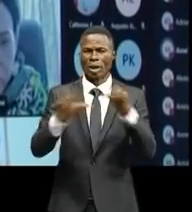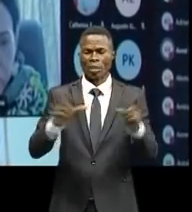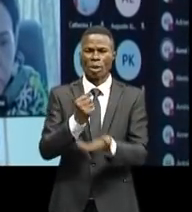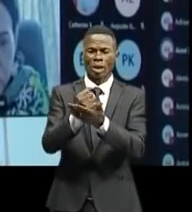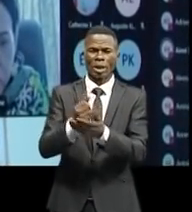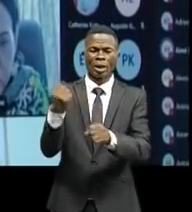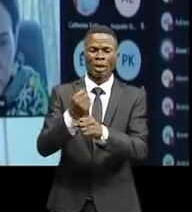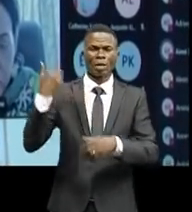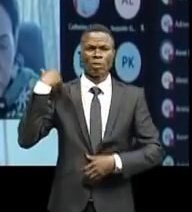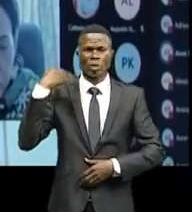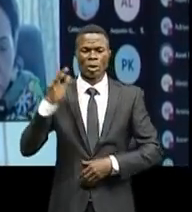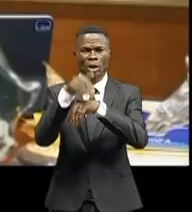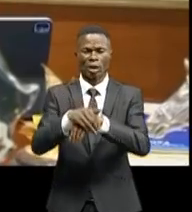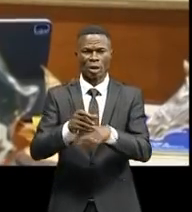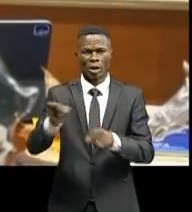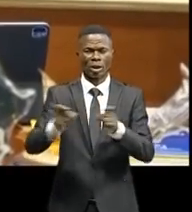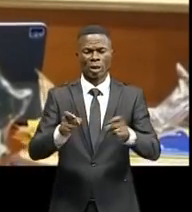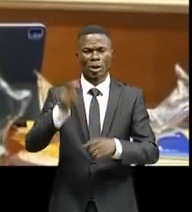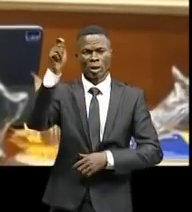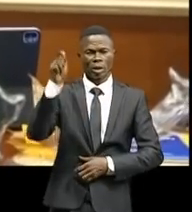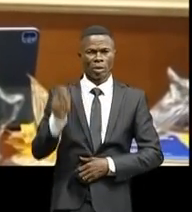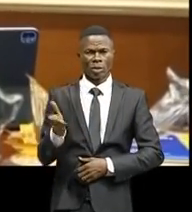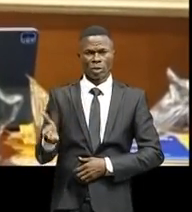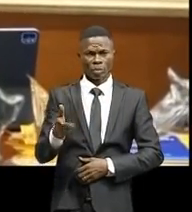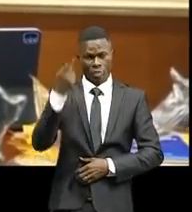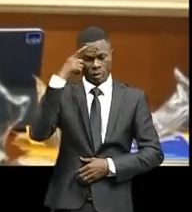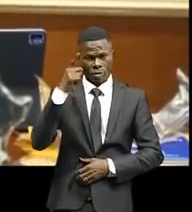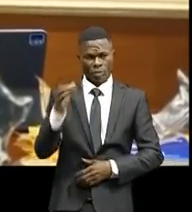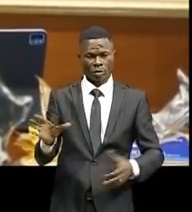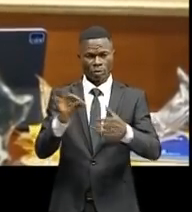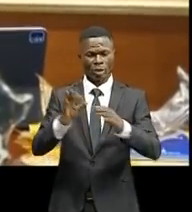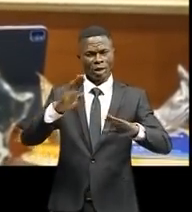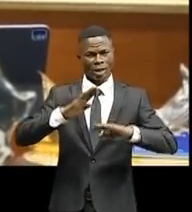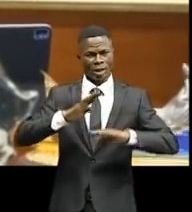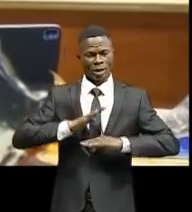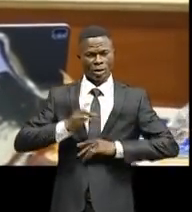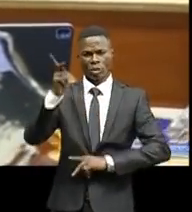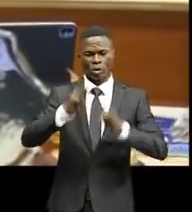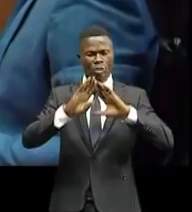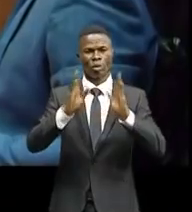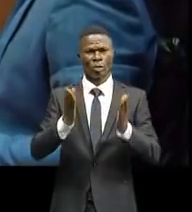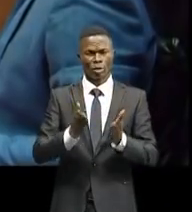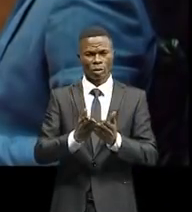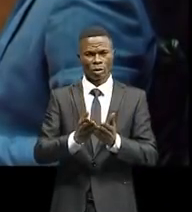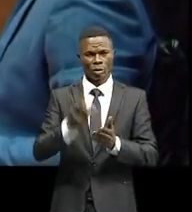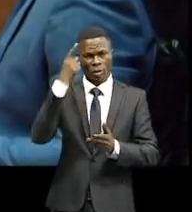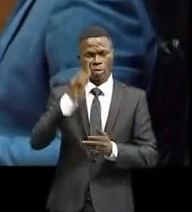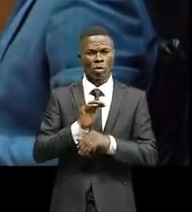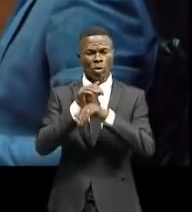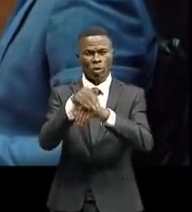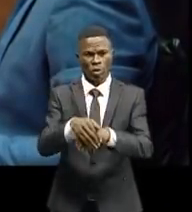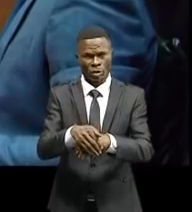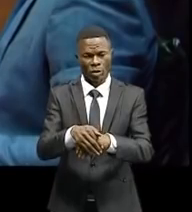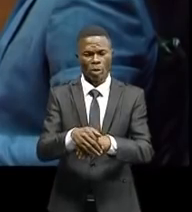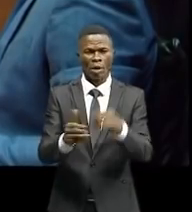l'État impliqués dans la gestion de la route. Pour consolider la satisfaction de la population grâce à la contribution de